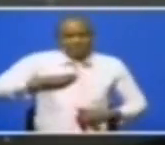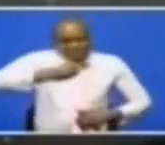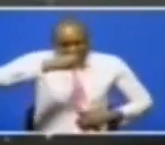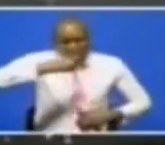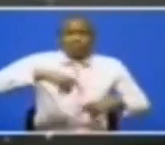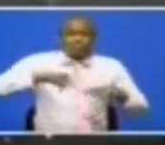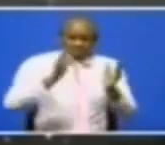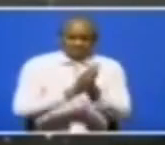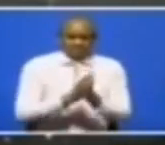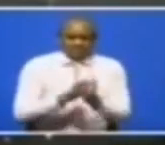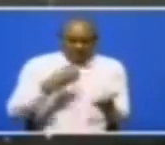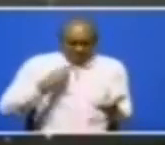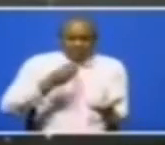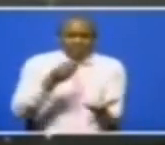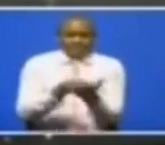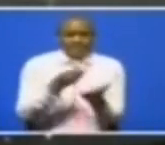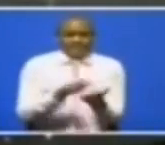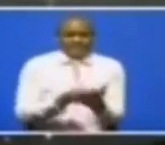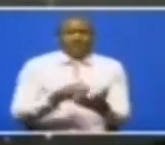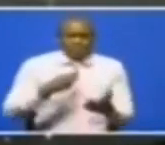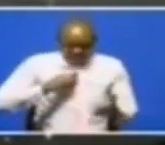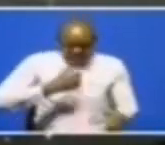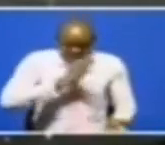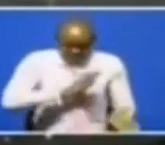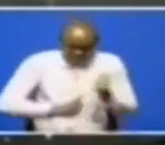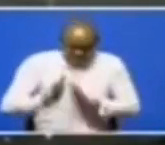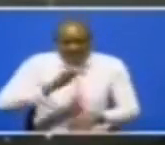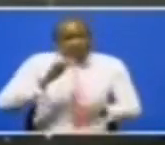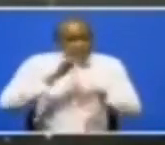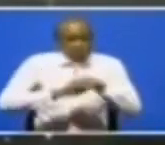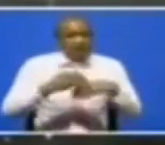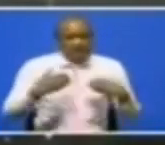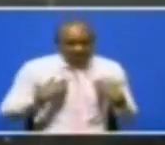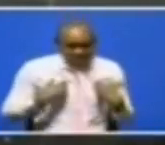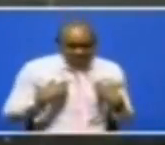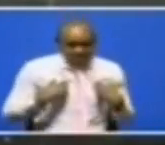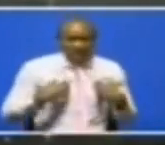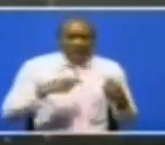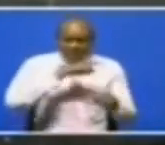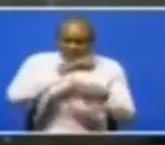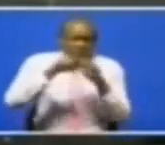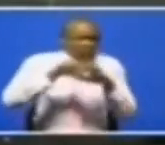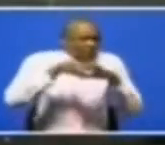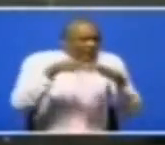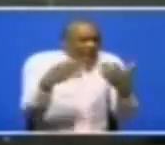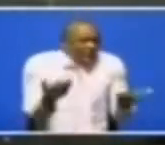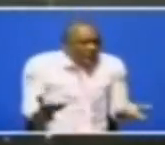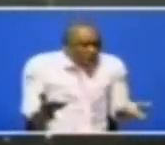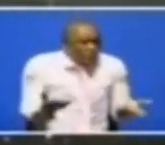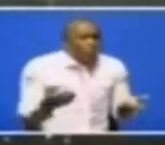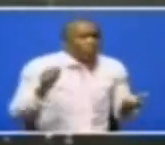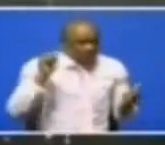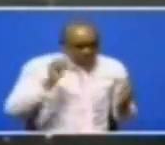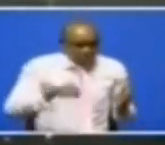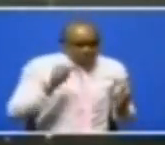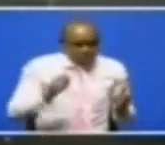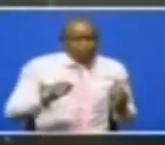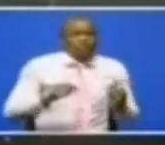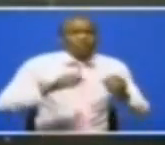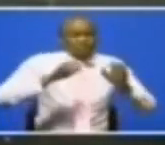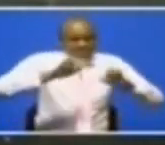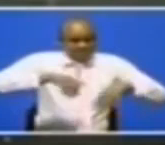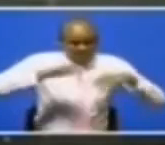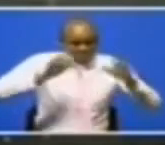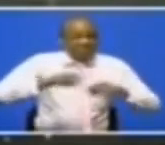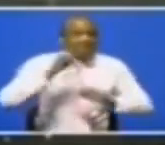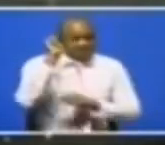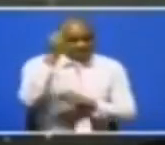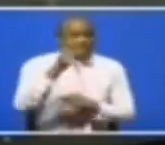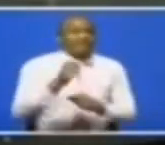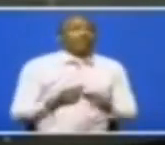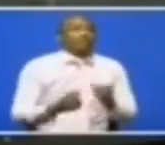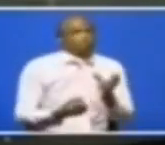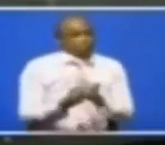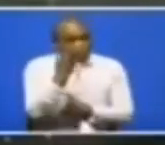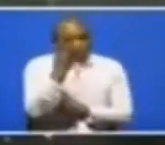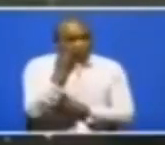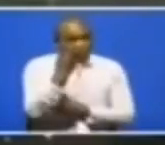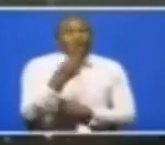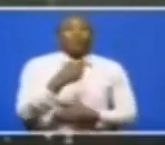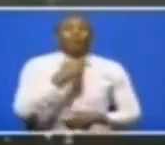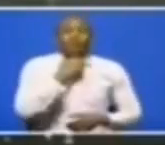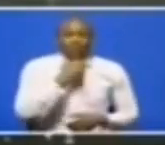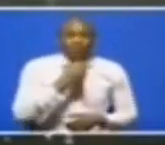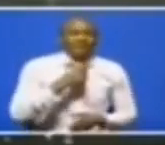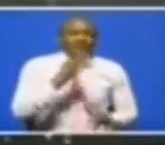kujilisha. Kwa hiyo tuna mikakati kabambe kuhusu ambavyo tutainua kilimo cha Kenya. Mm-hmm.